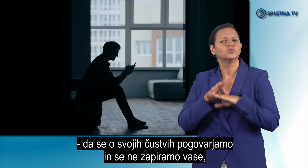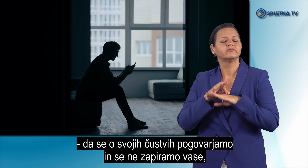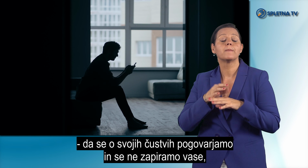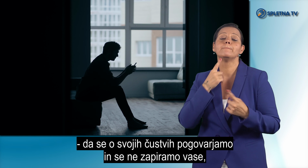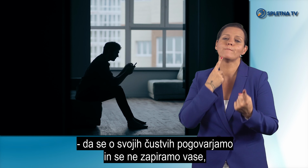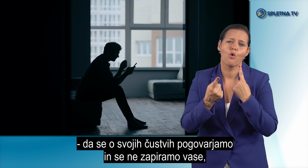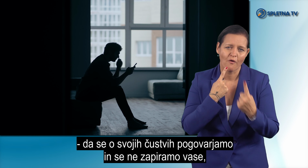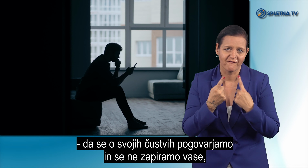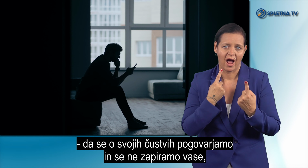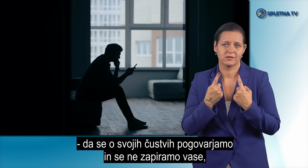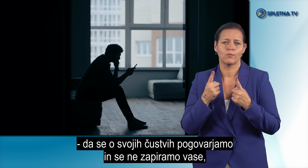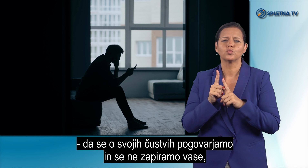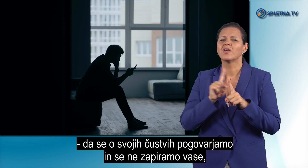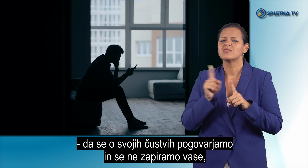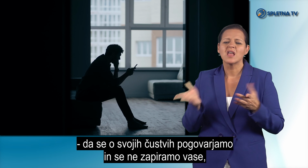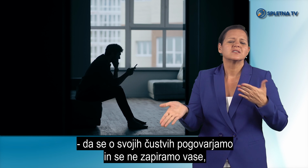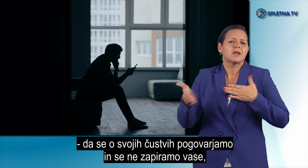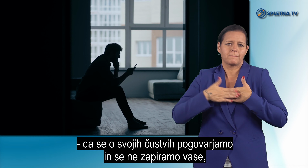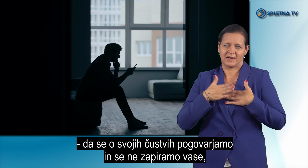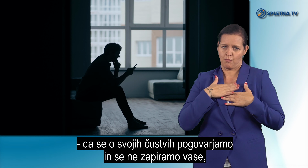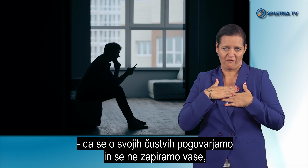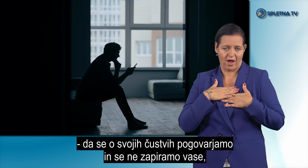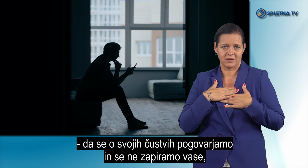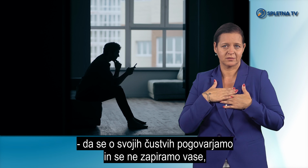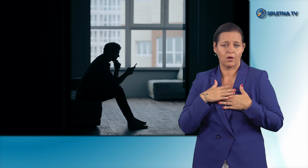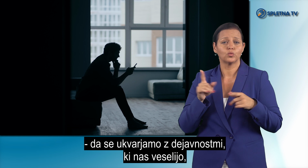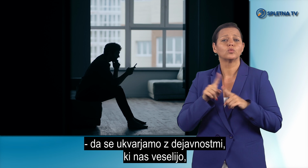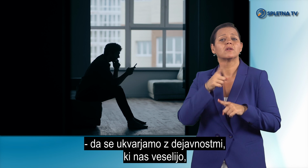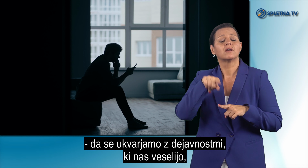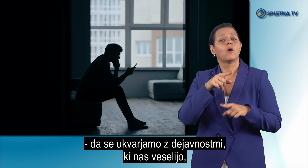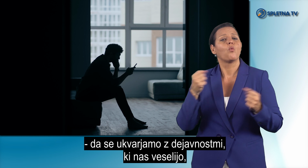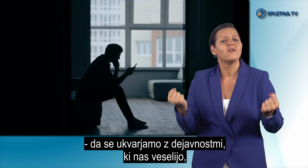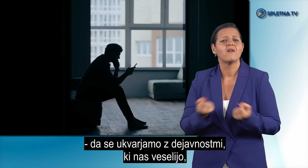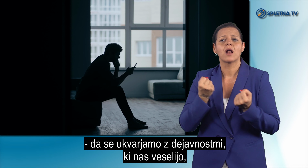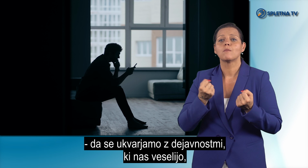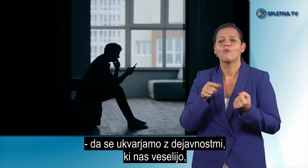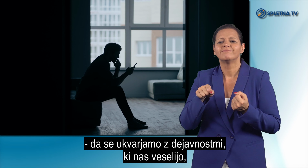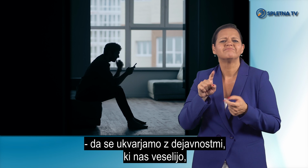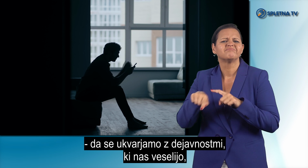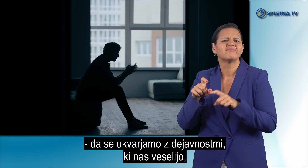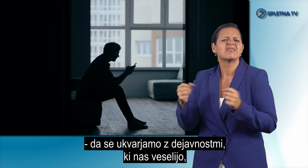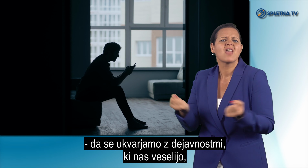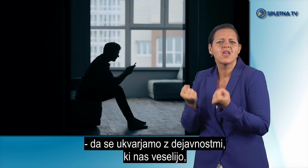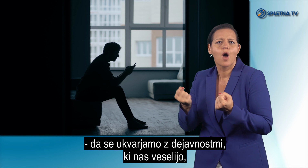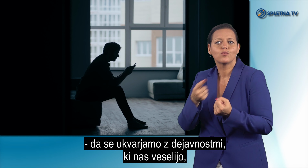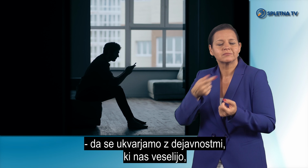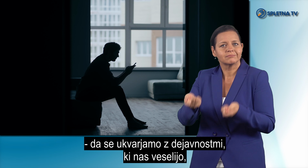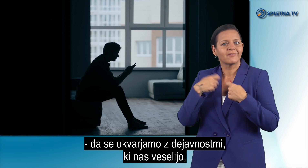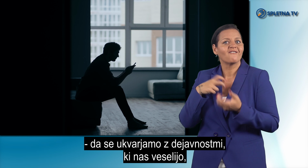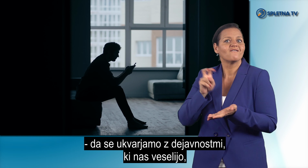se o svojih čustvih pogovarjamo in se ne zapiramo vase, da se ukvarjamo z dejavnostmi, ki nas